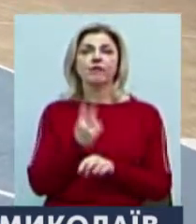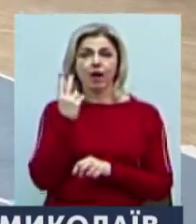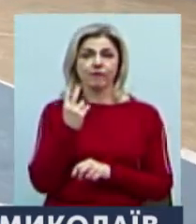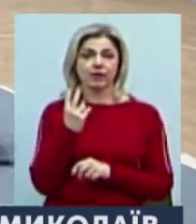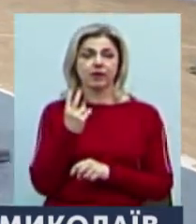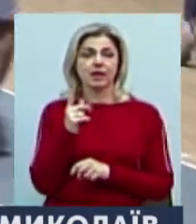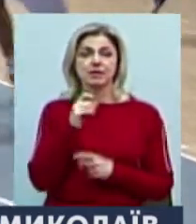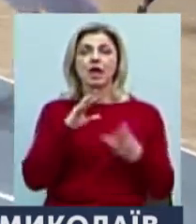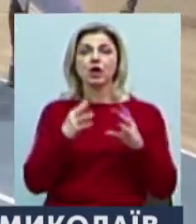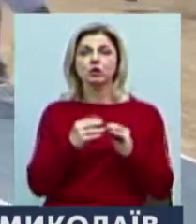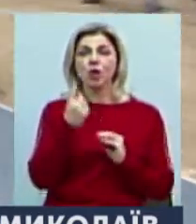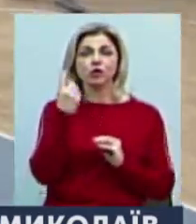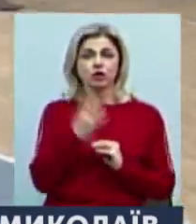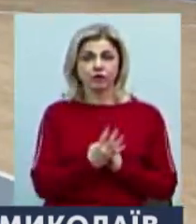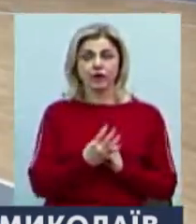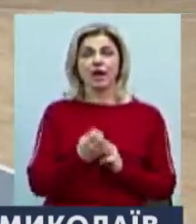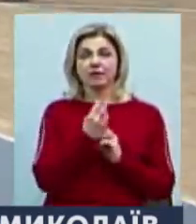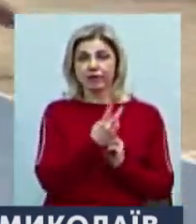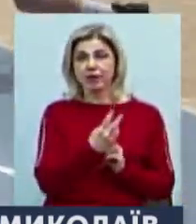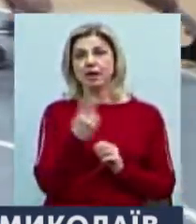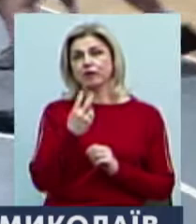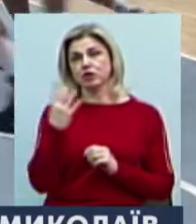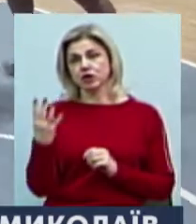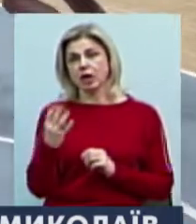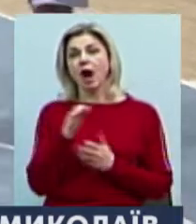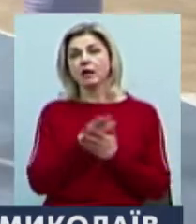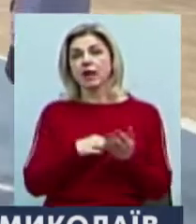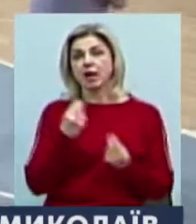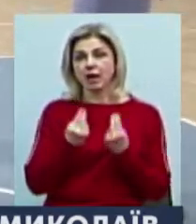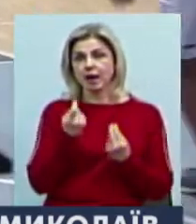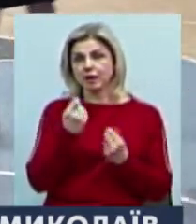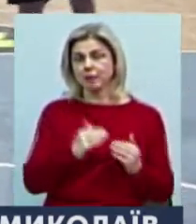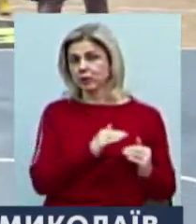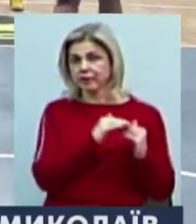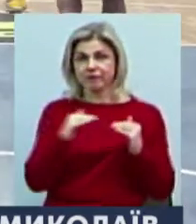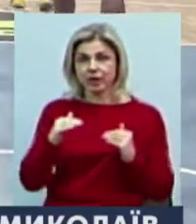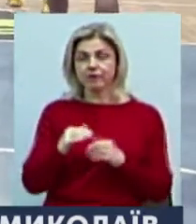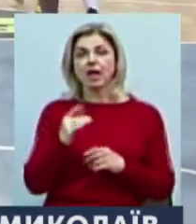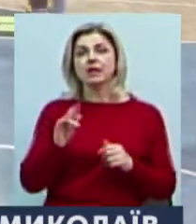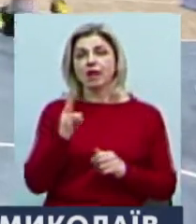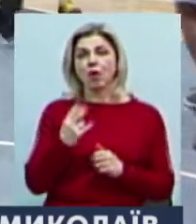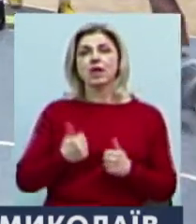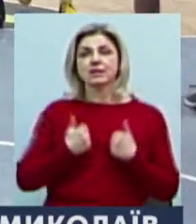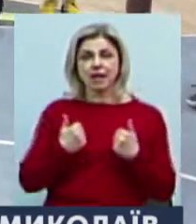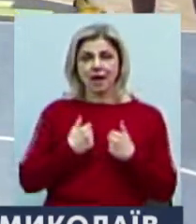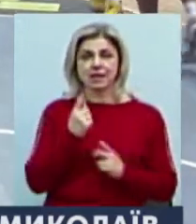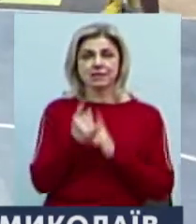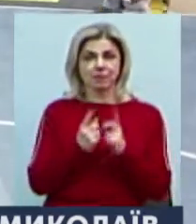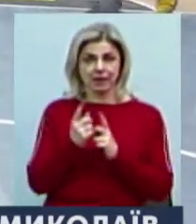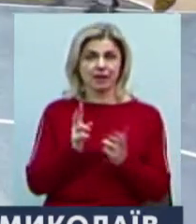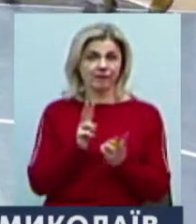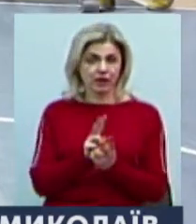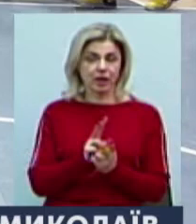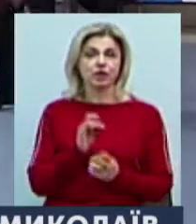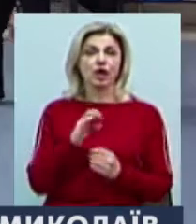за результатами першої чверті – 12-24. Надалі гра дещо вирівнялася. Миколаївці намагалися переломити хід зустрічі. По закінченню другої